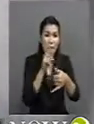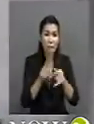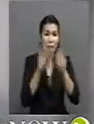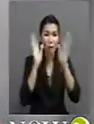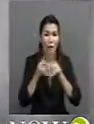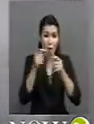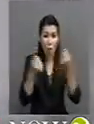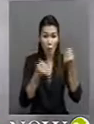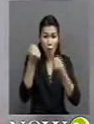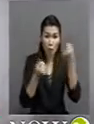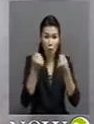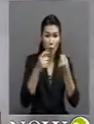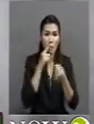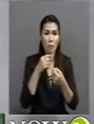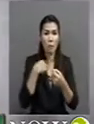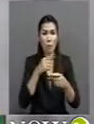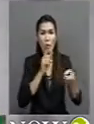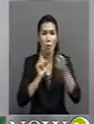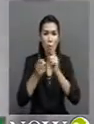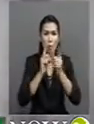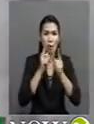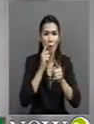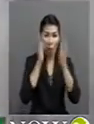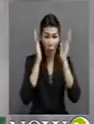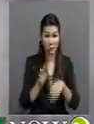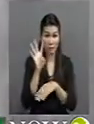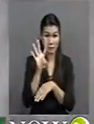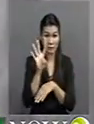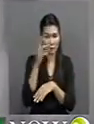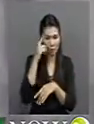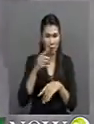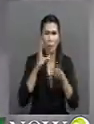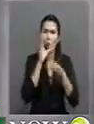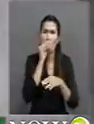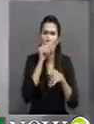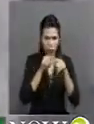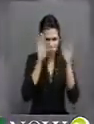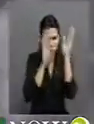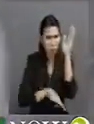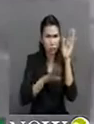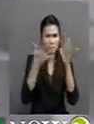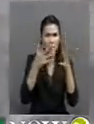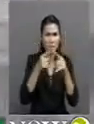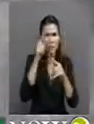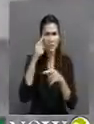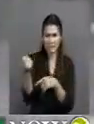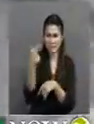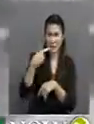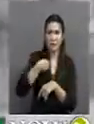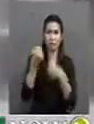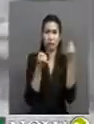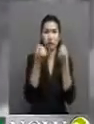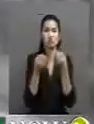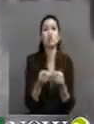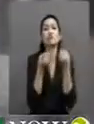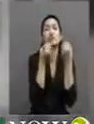ขับรถโดยสารคนนี้บอกว่าคือคุยกับคนที่มาว่าจ้าง4คนนี้ก็ไม่ได้พูดภาษาท้องถิ่นนะคะก็คือมาว่าจ้างให้ขับรถไปส่